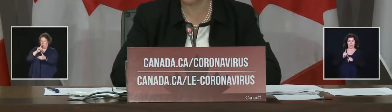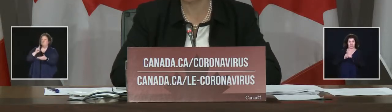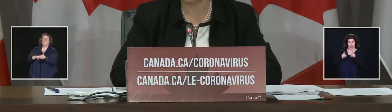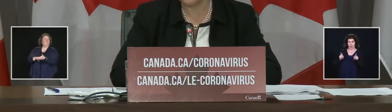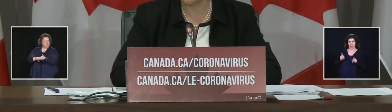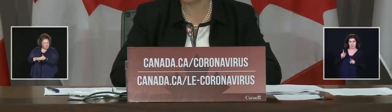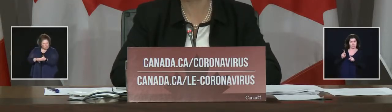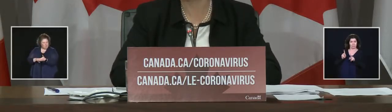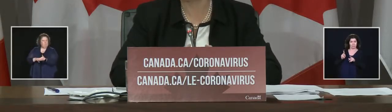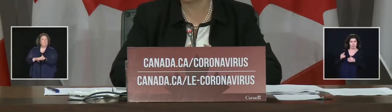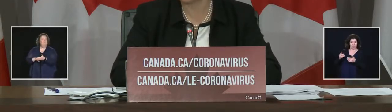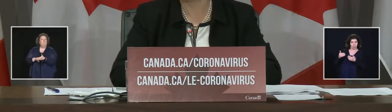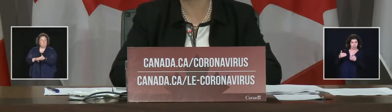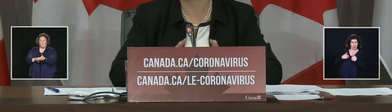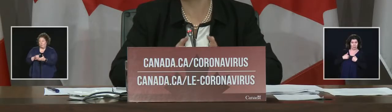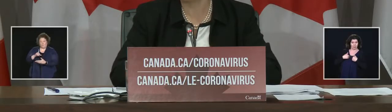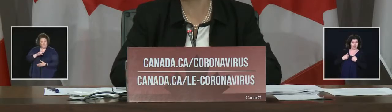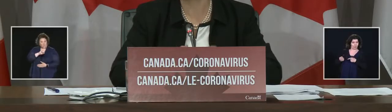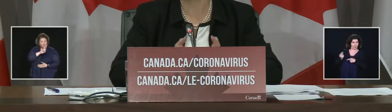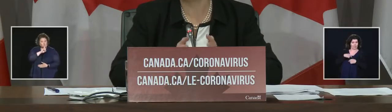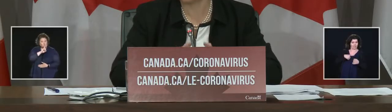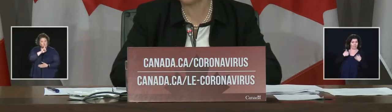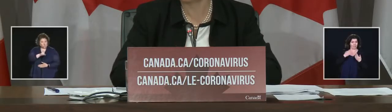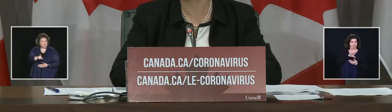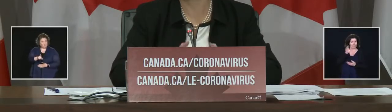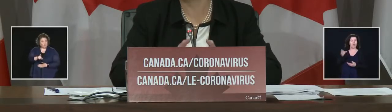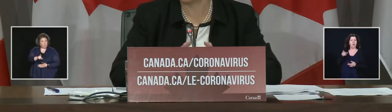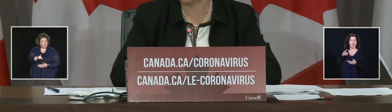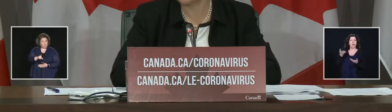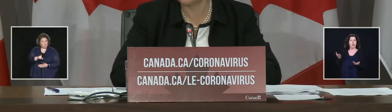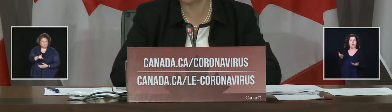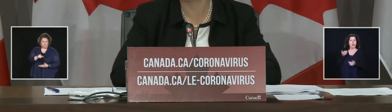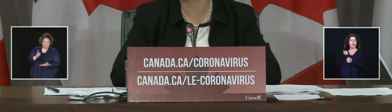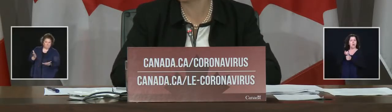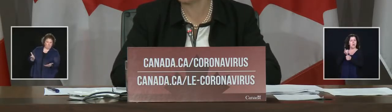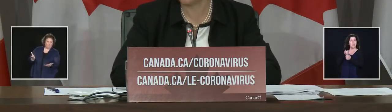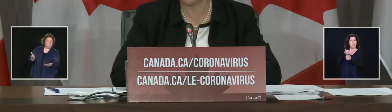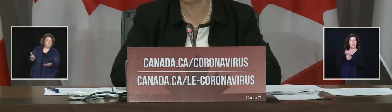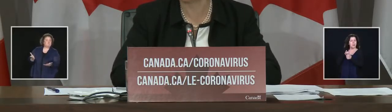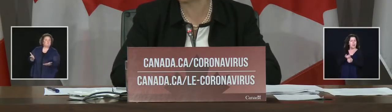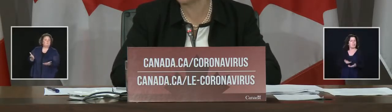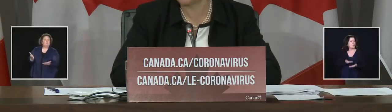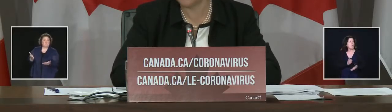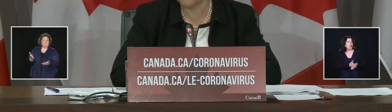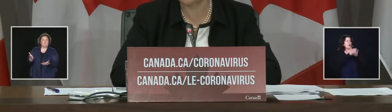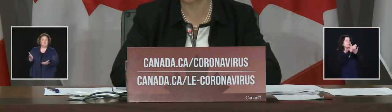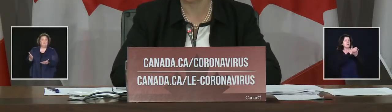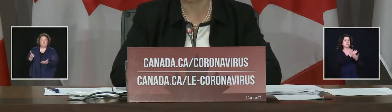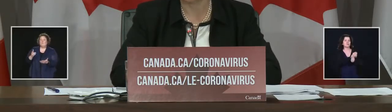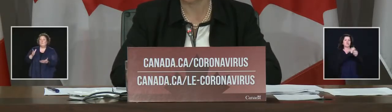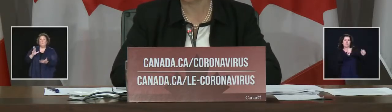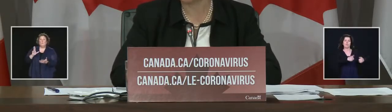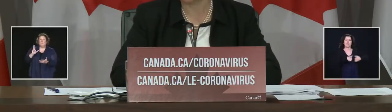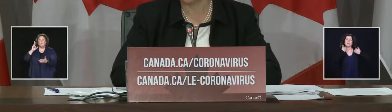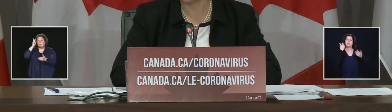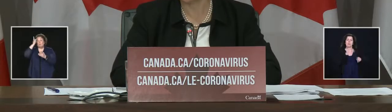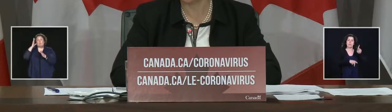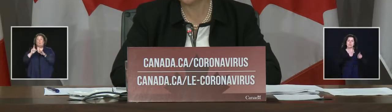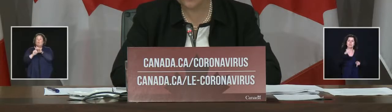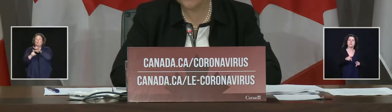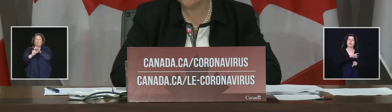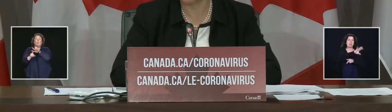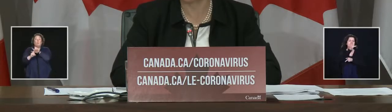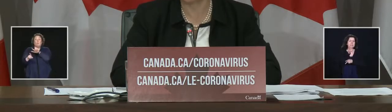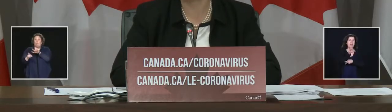aujourd'hui savent des vies des Canadiens et Canadiennes, des Québécois et des Québécoises. Et je pense